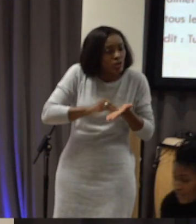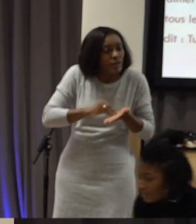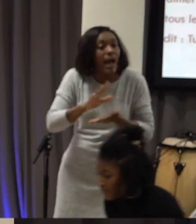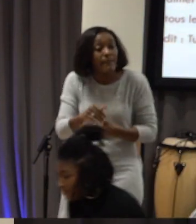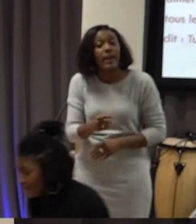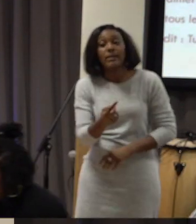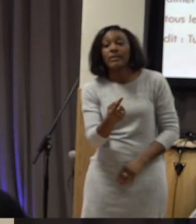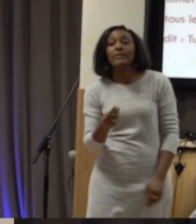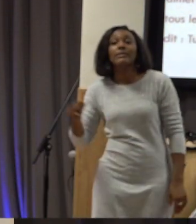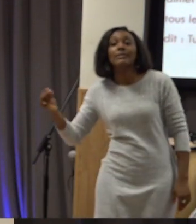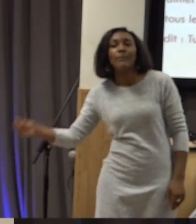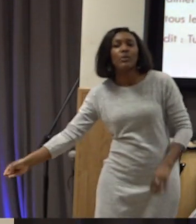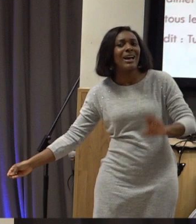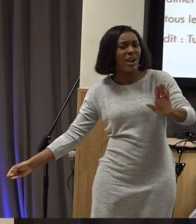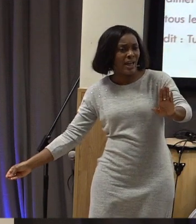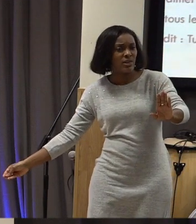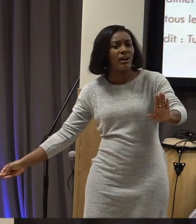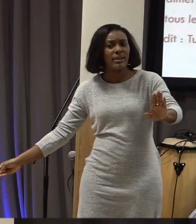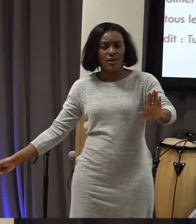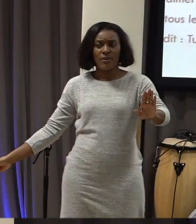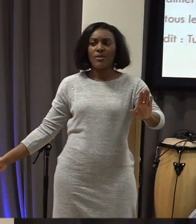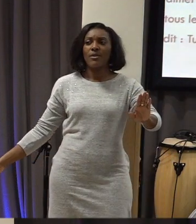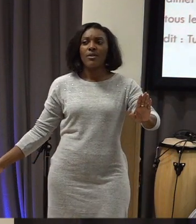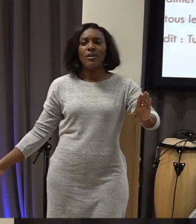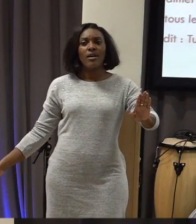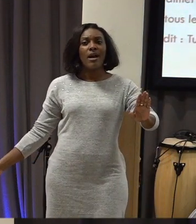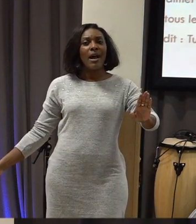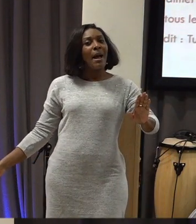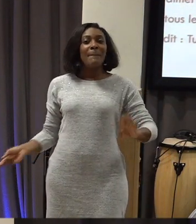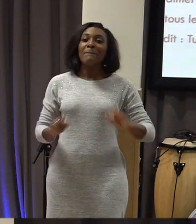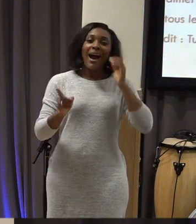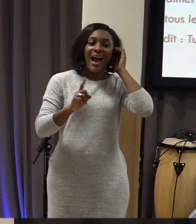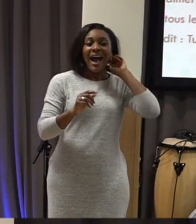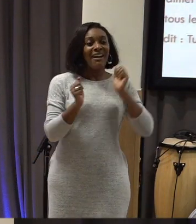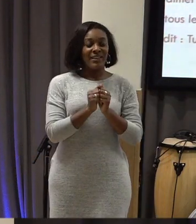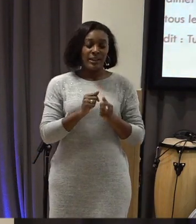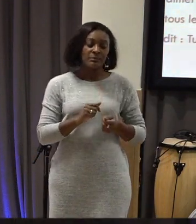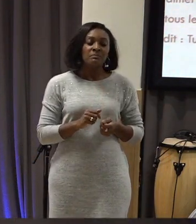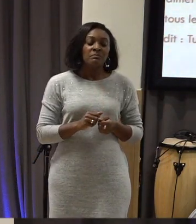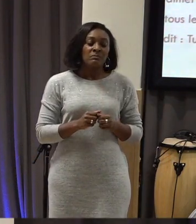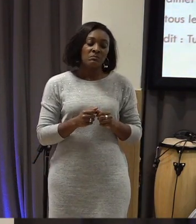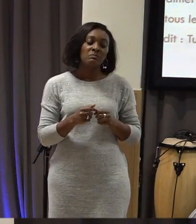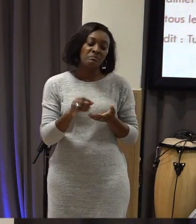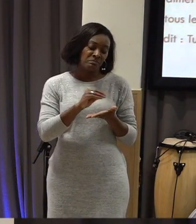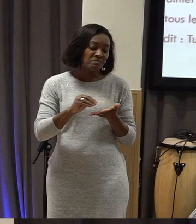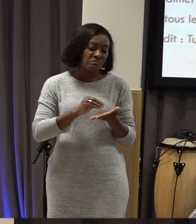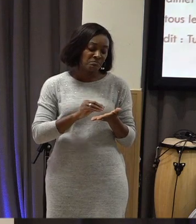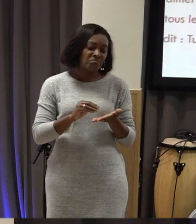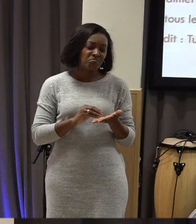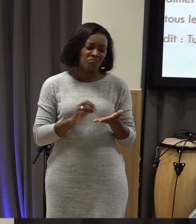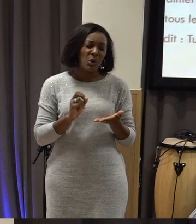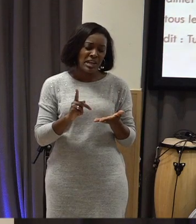Et tu vas le faire pas dans une attitude de tristesse, mais tu vas le faire dans une